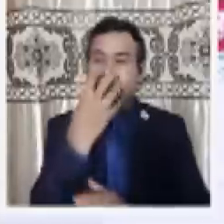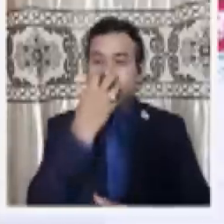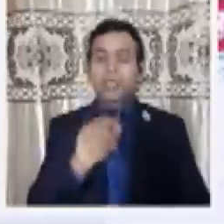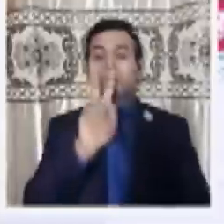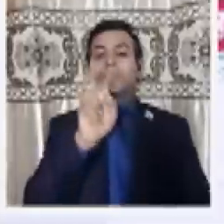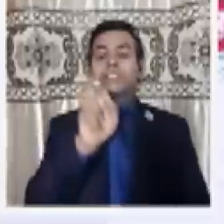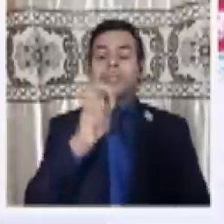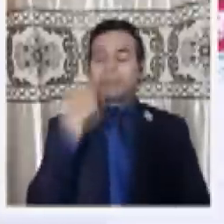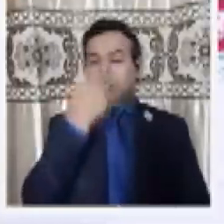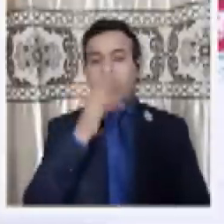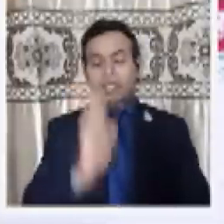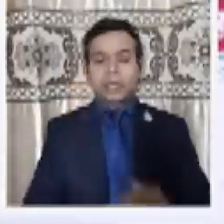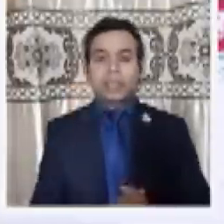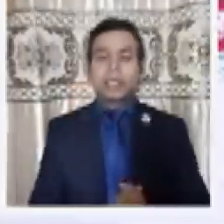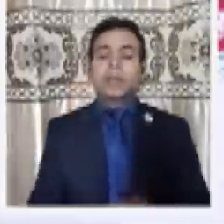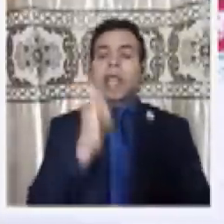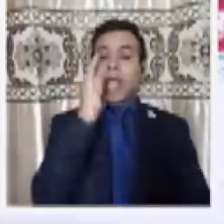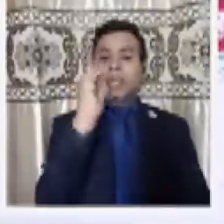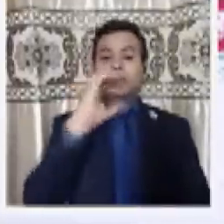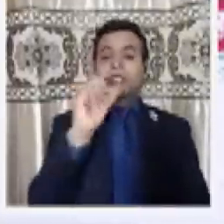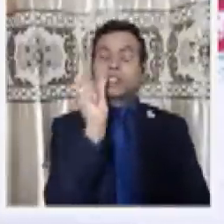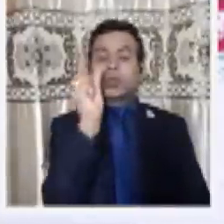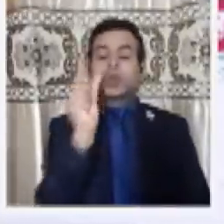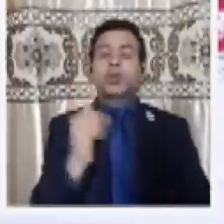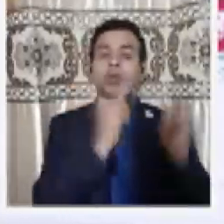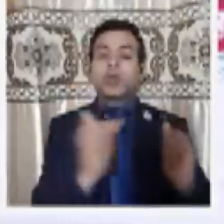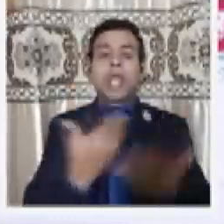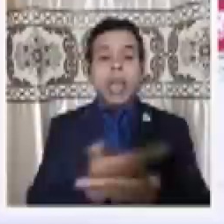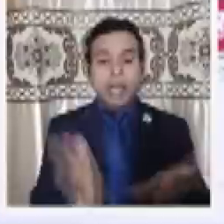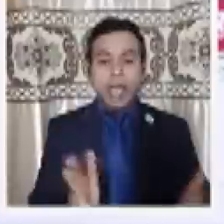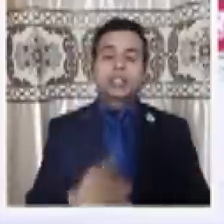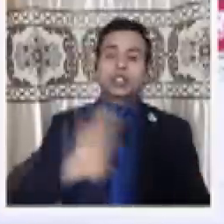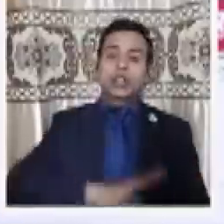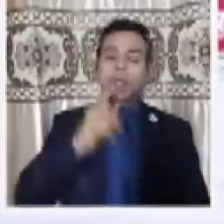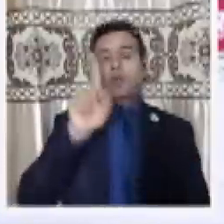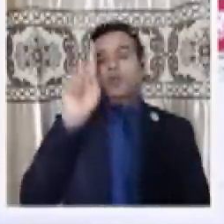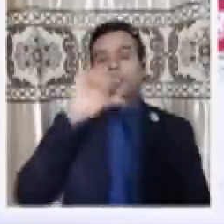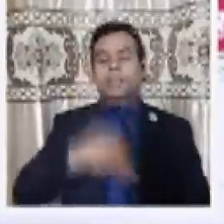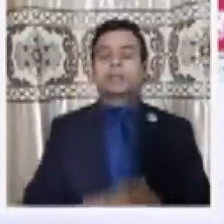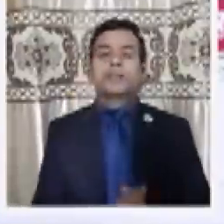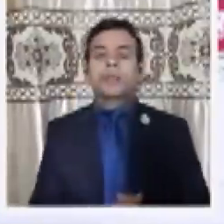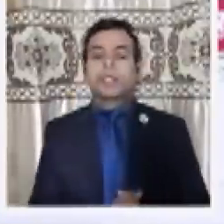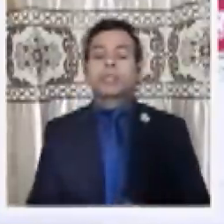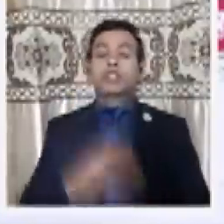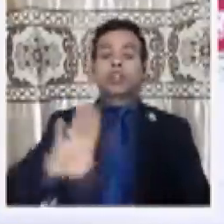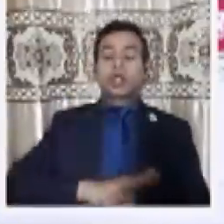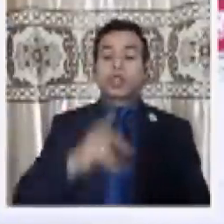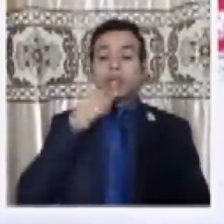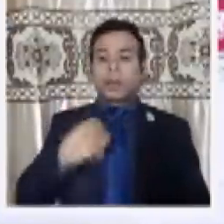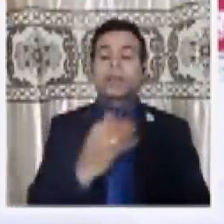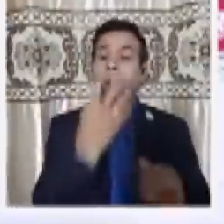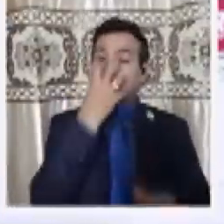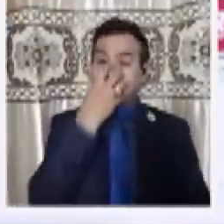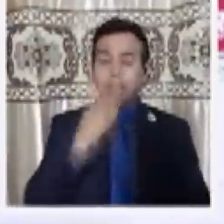আছে আইসিইউ রোগী 20 জন এবং আইসিইউ শয্যা খালি আছে চট্টগ্রামে